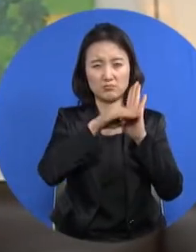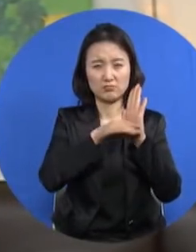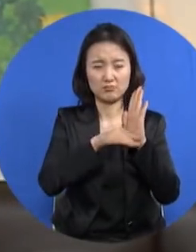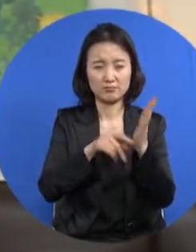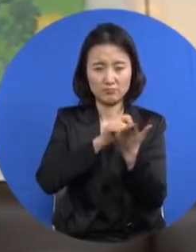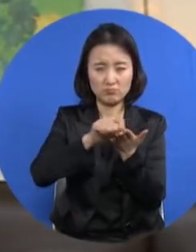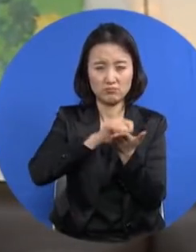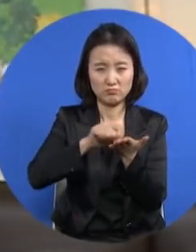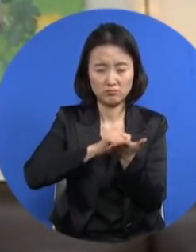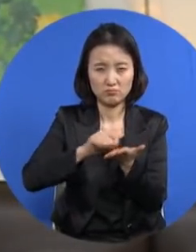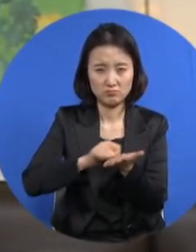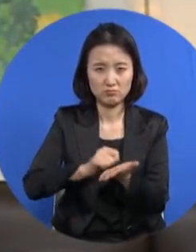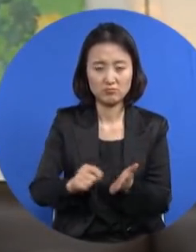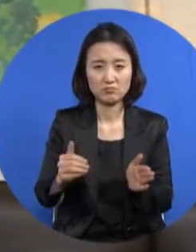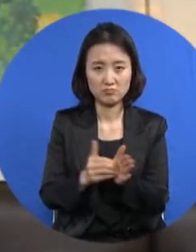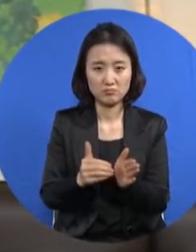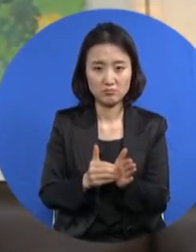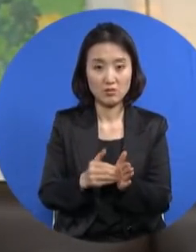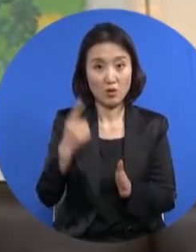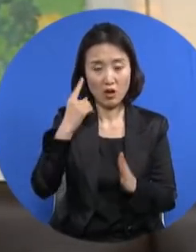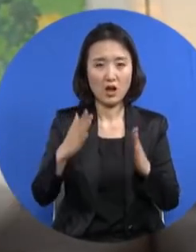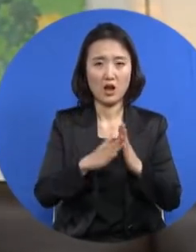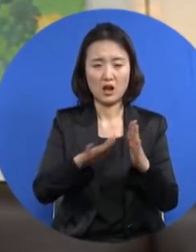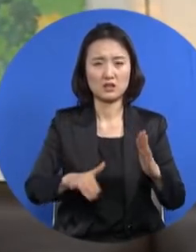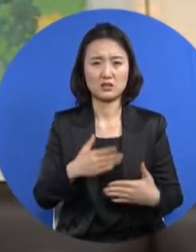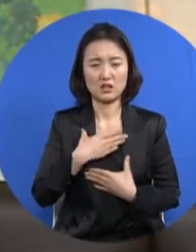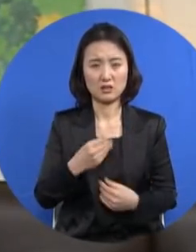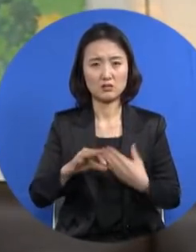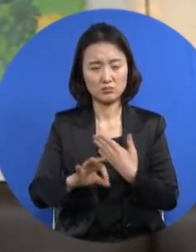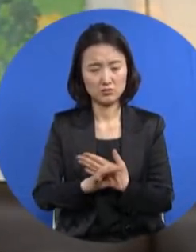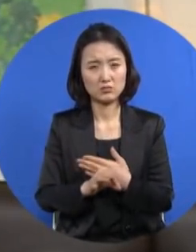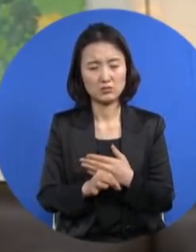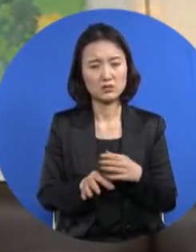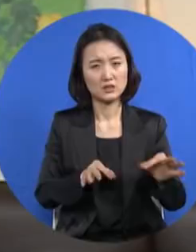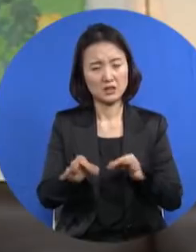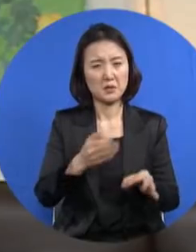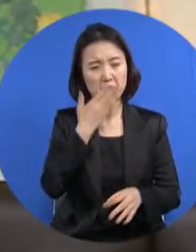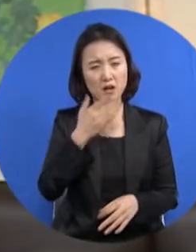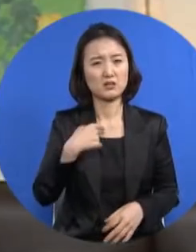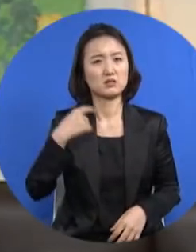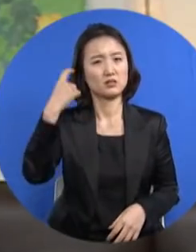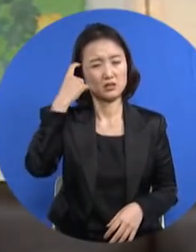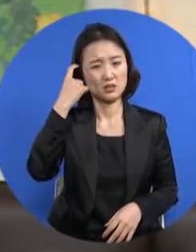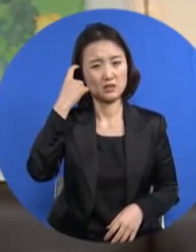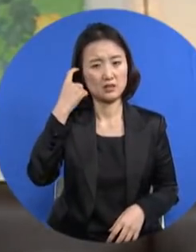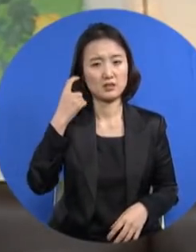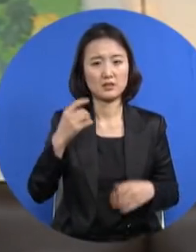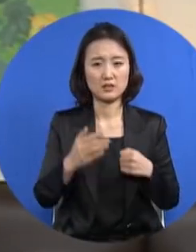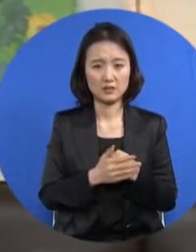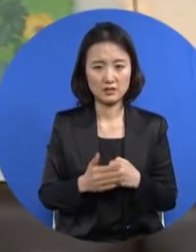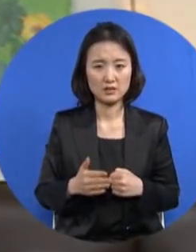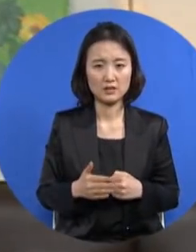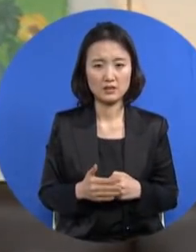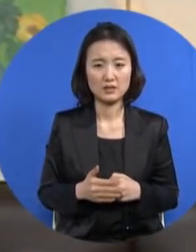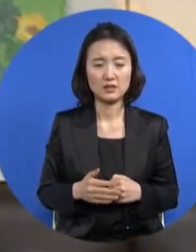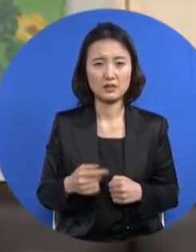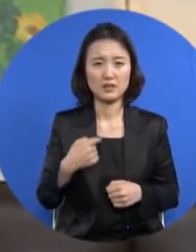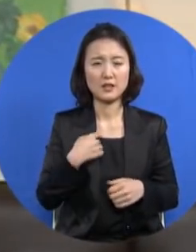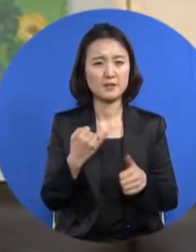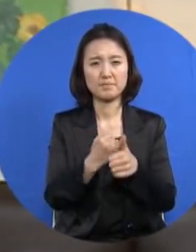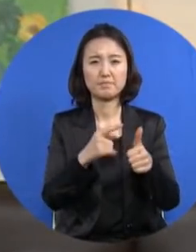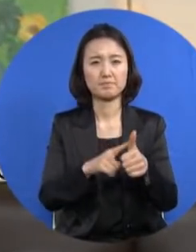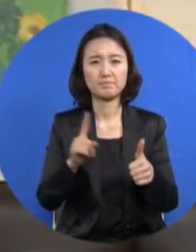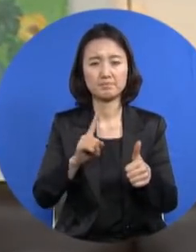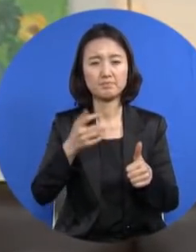시작했어요. 왜냐하면 가정이 안정이 돼야 사업도 하게 된다고 생각이 들었거든요. 그래서 제 예비 신랑감